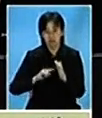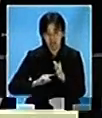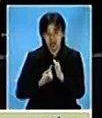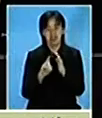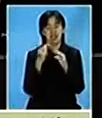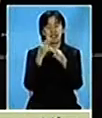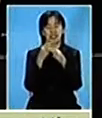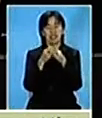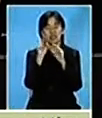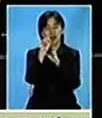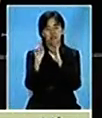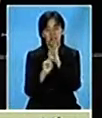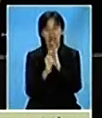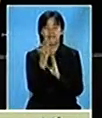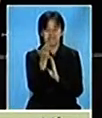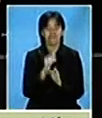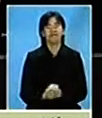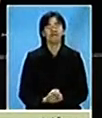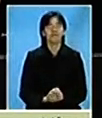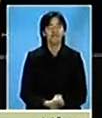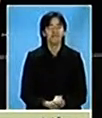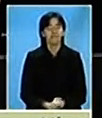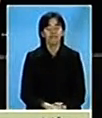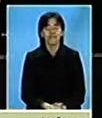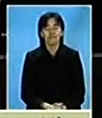แต่ชื่อร่างนะครับเชิญท่านเลขาครับ